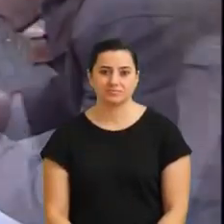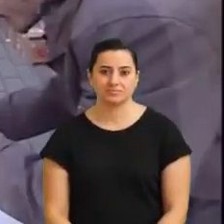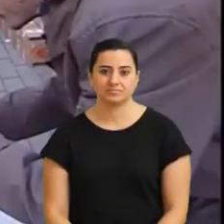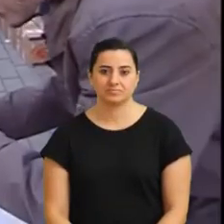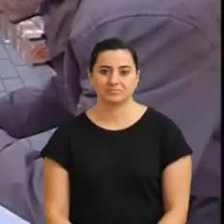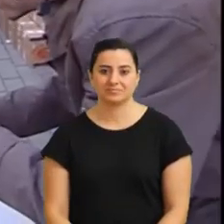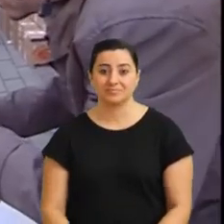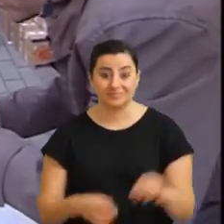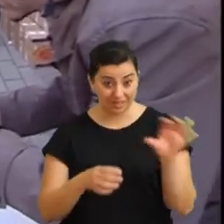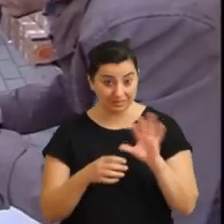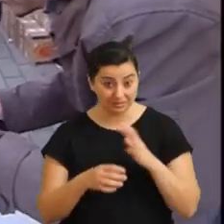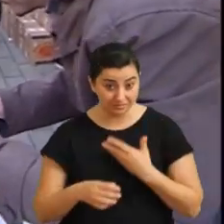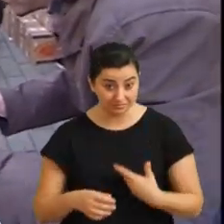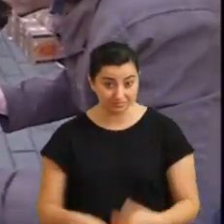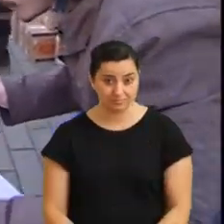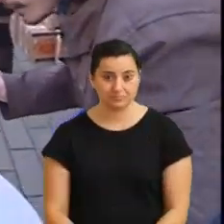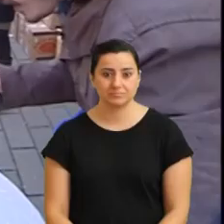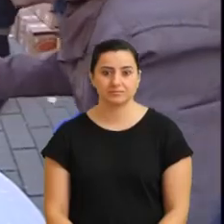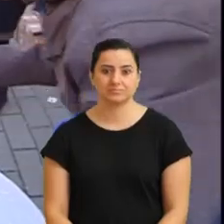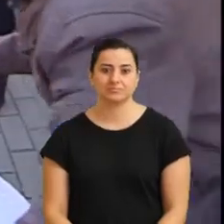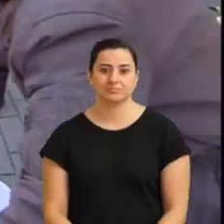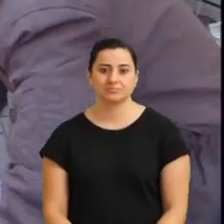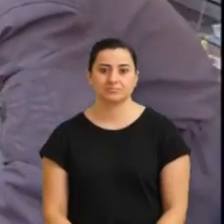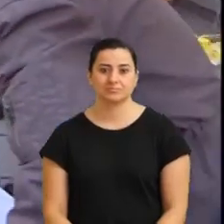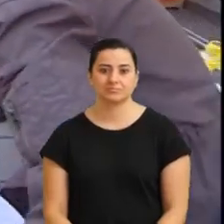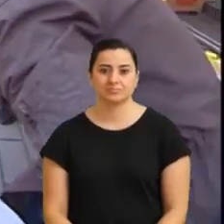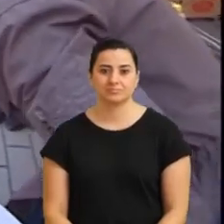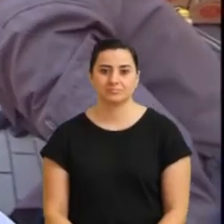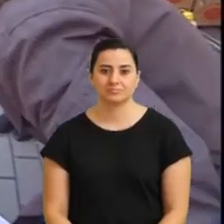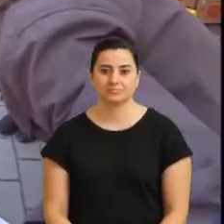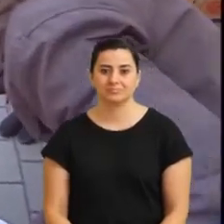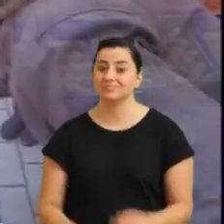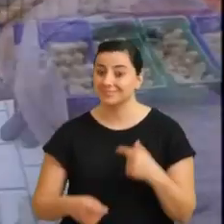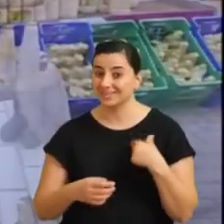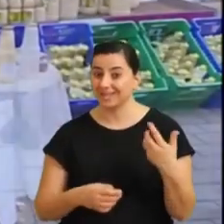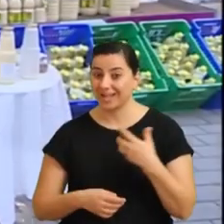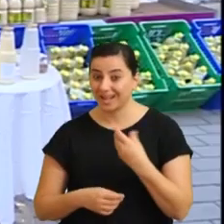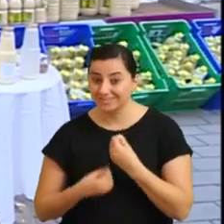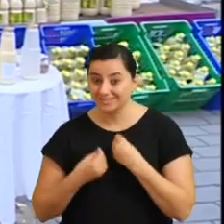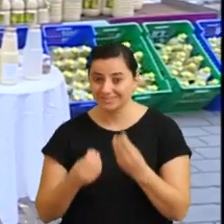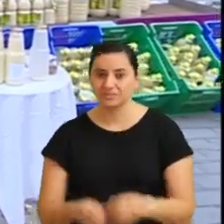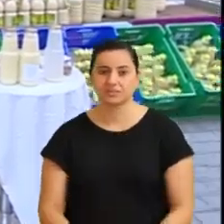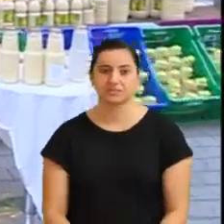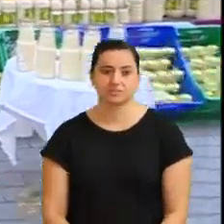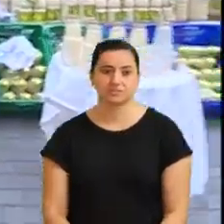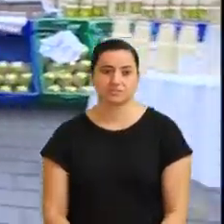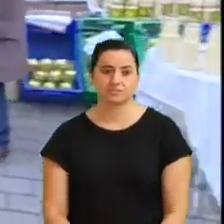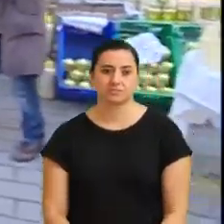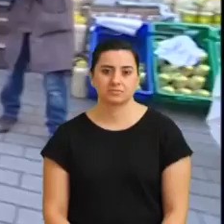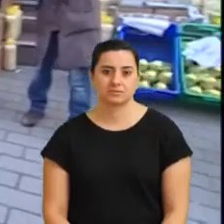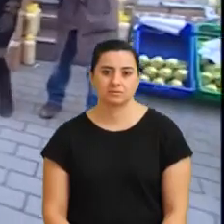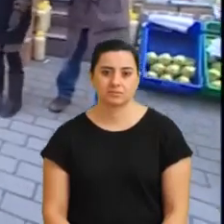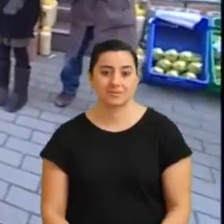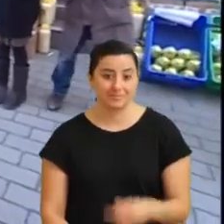Hayır. Tarçın da koyuyorum. Sever misin Burhan? Beyefendi, al bakalım. Afiyet olsun. Tamam, bir buyurun, yardımcı buyurun, olayım. Lütfen,